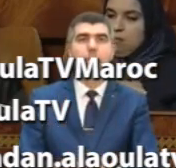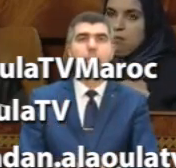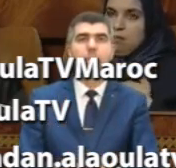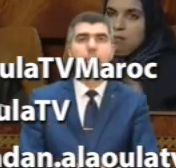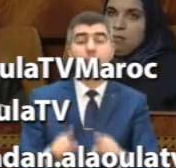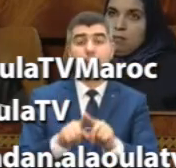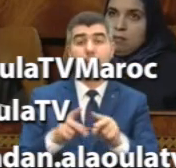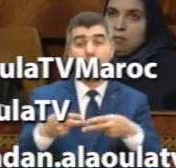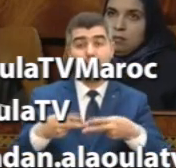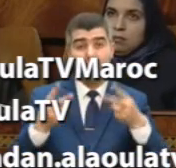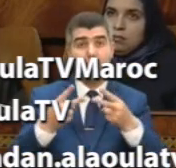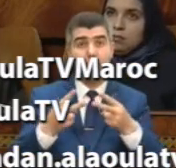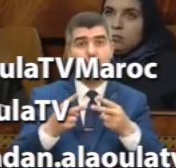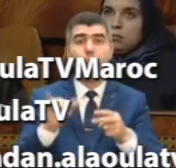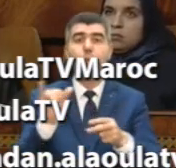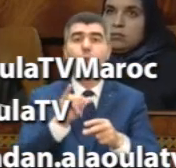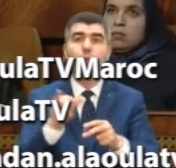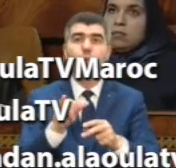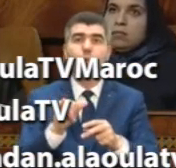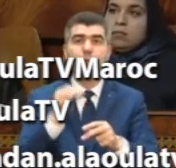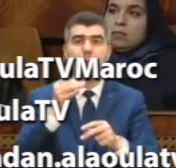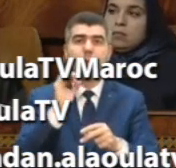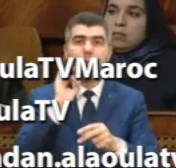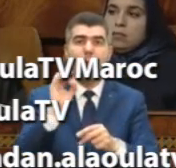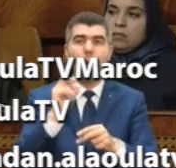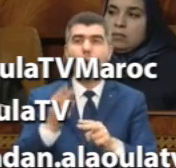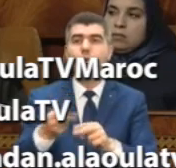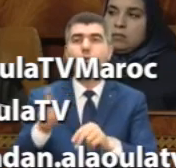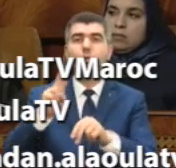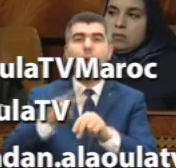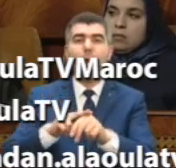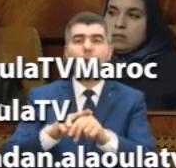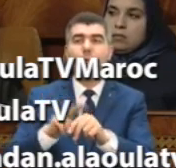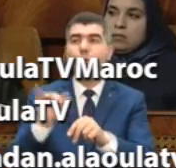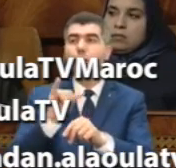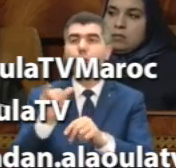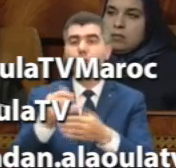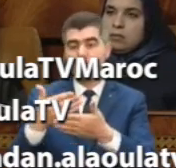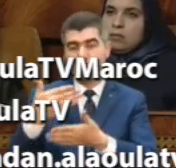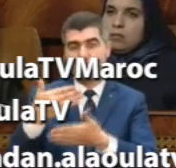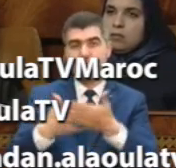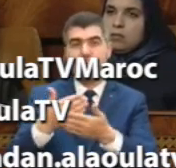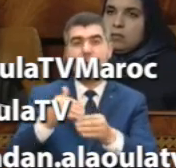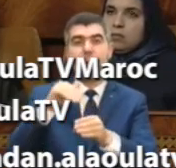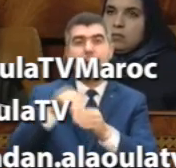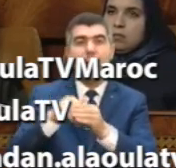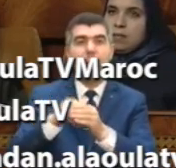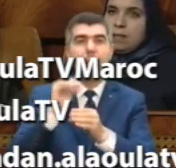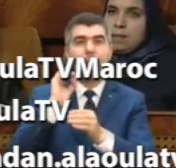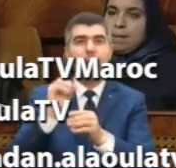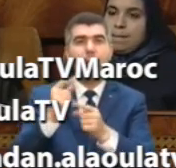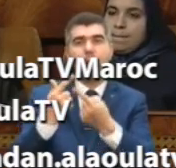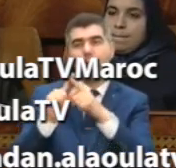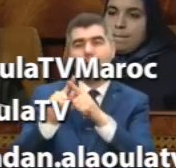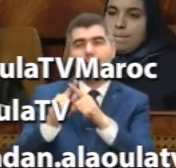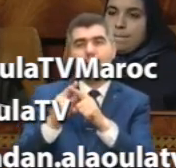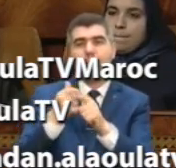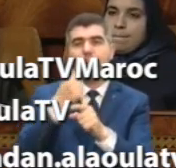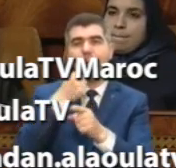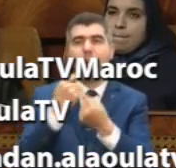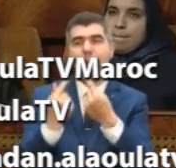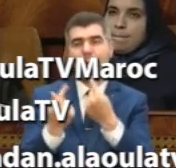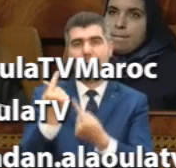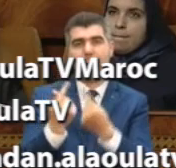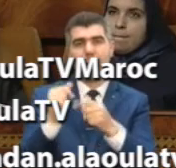يتم الإعلان فيها عن النتائج. وكلاء اللوائح كل مرشح شحال جاب في اللائحة ديالو، مجموعة ديال الخروقات اللي كانت